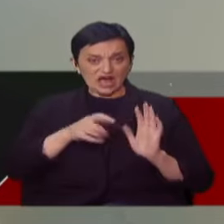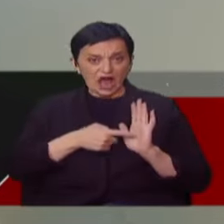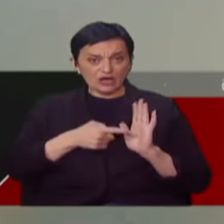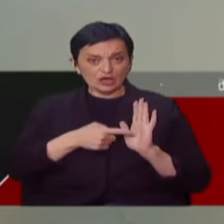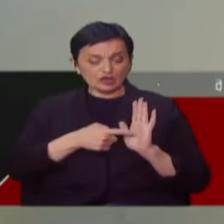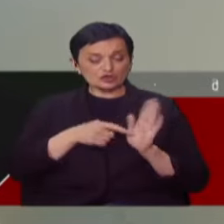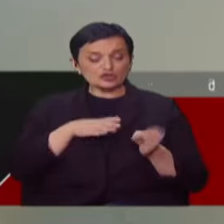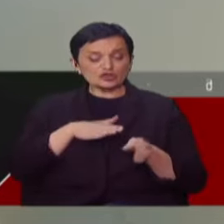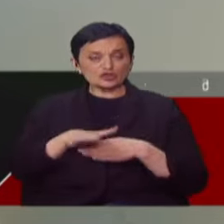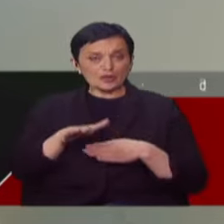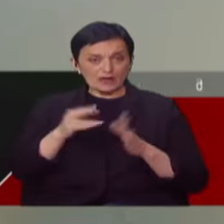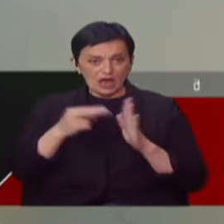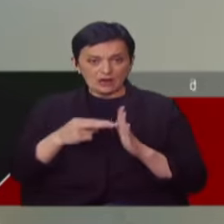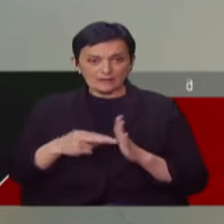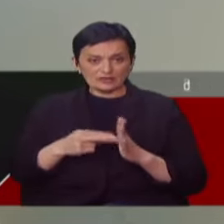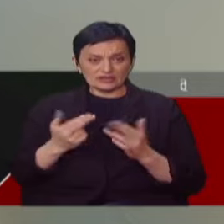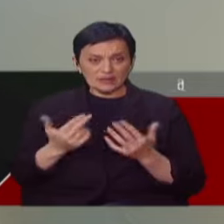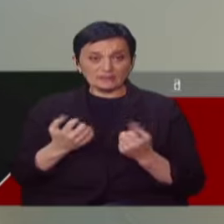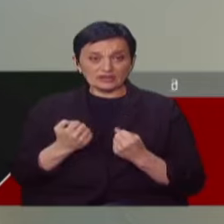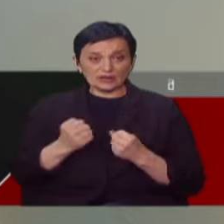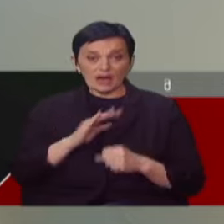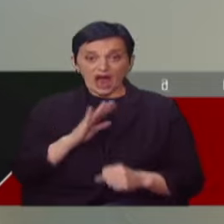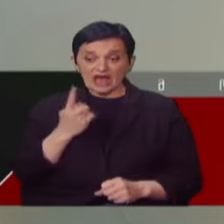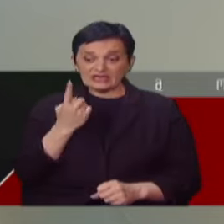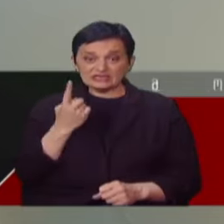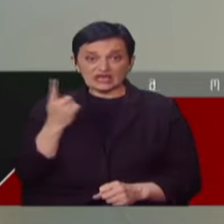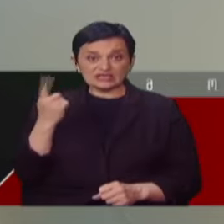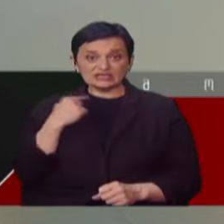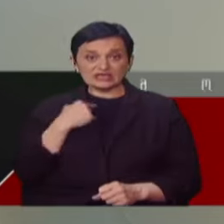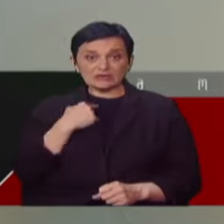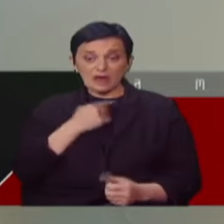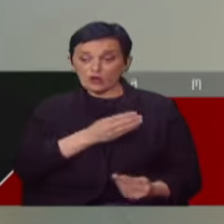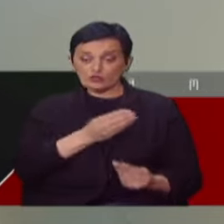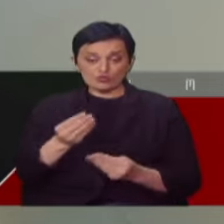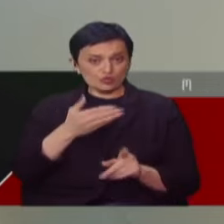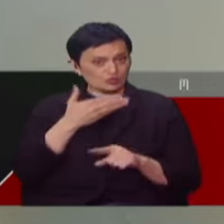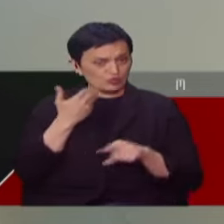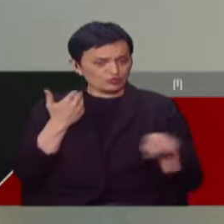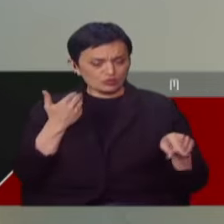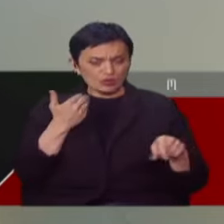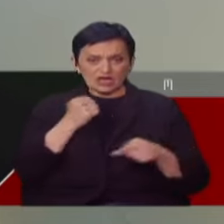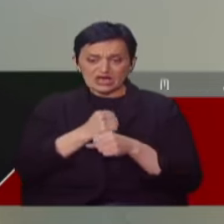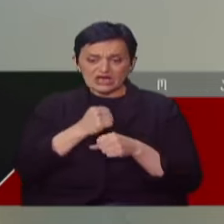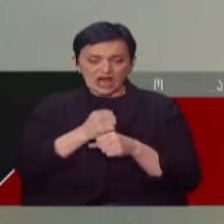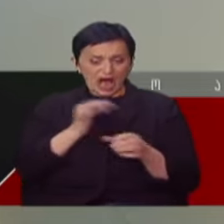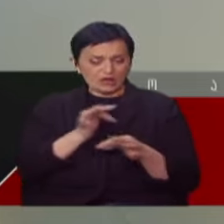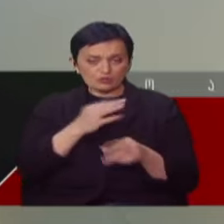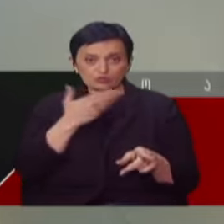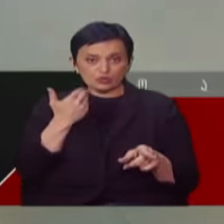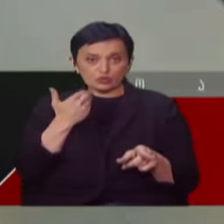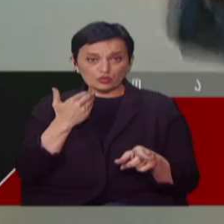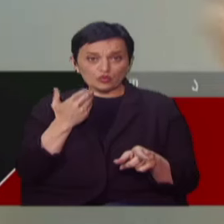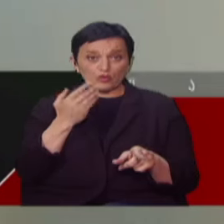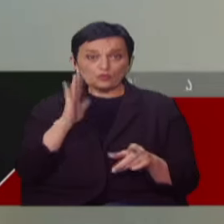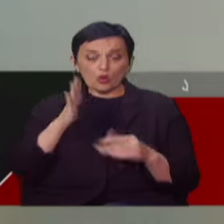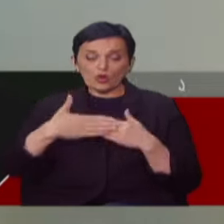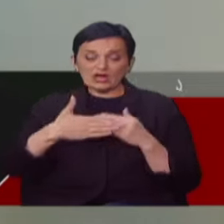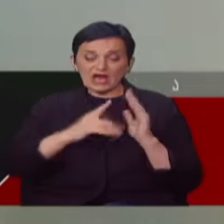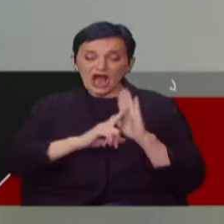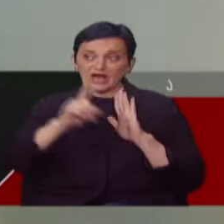შესრულებას აფასებენ და მიღებას. Არც ერთისთვის ხმა არ აქვთ მიცემული, არაფერი არ გაუკეთებიათ, გარდა იმისა, რომ დადიოდნენ